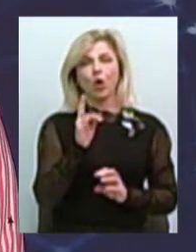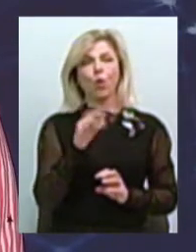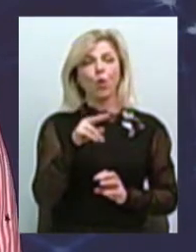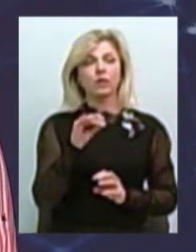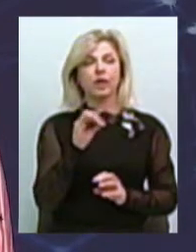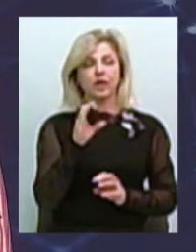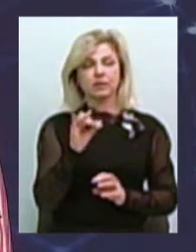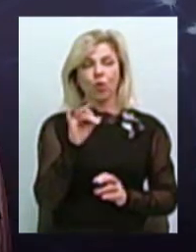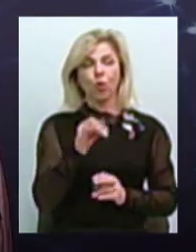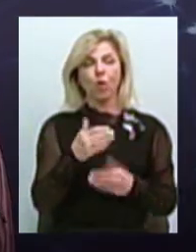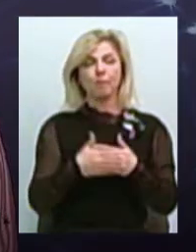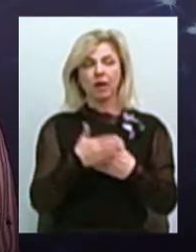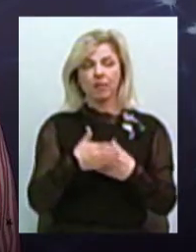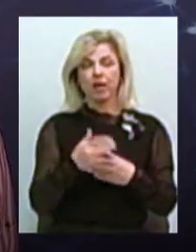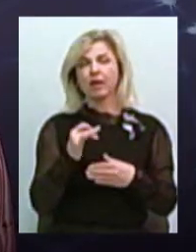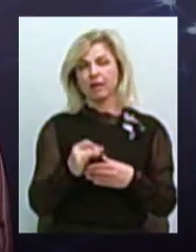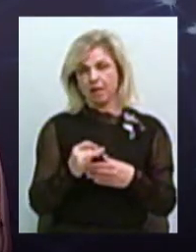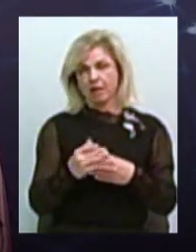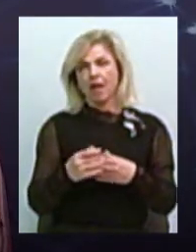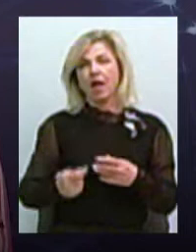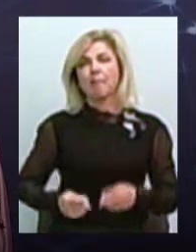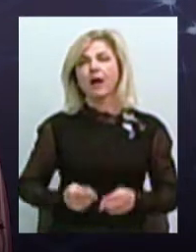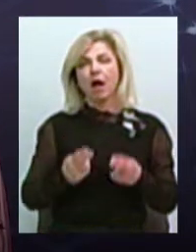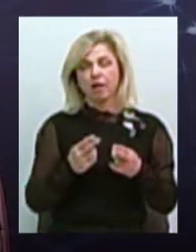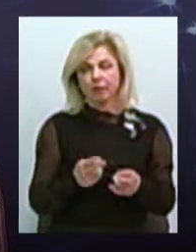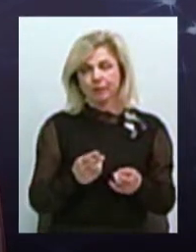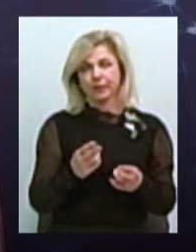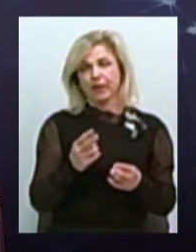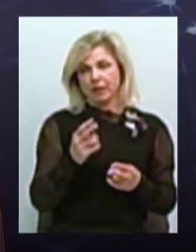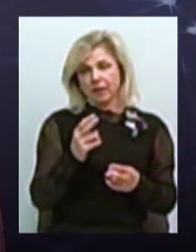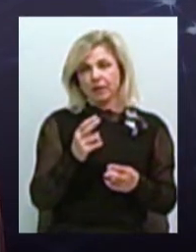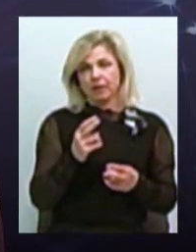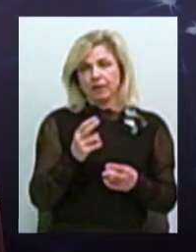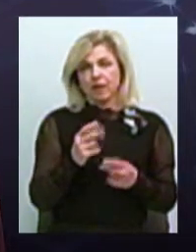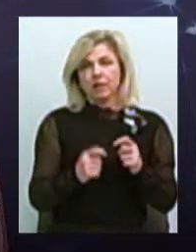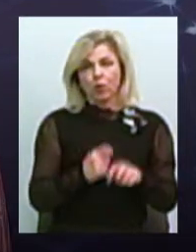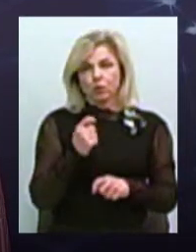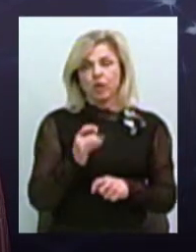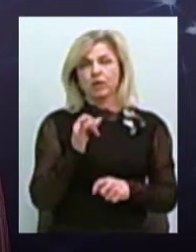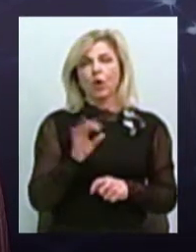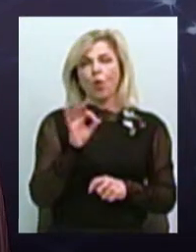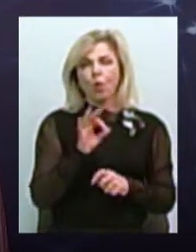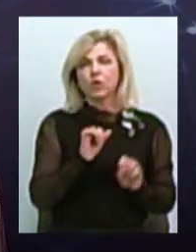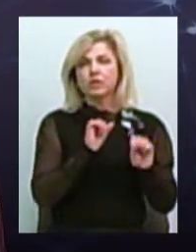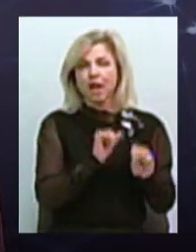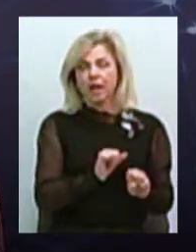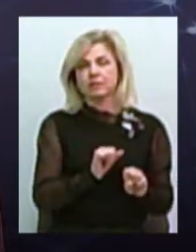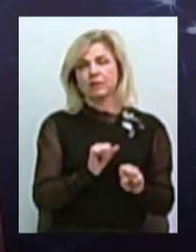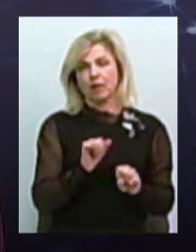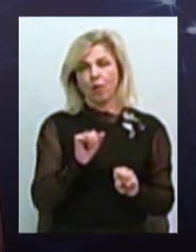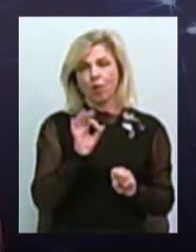адміністративні правопорушення, і Кримінальний кодекс – це закон України про захист тварин від жорстокого поводження. Але треба зазначити,